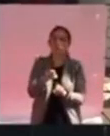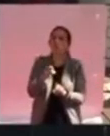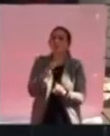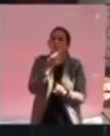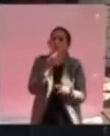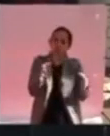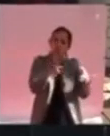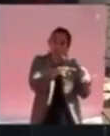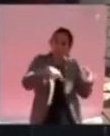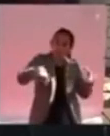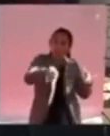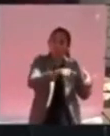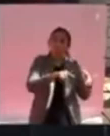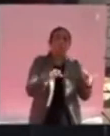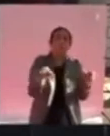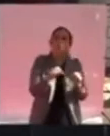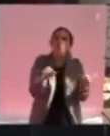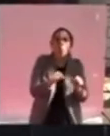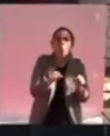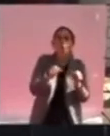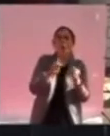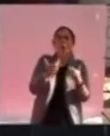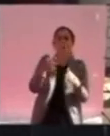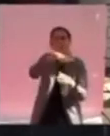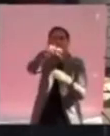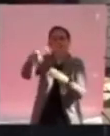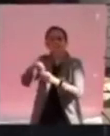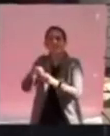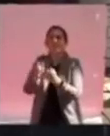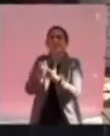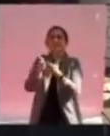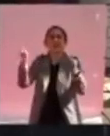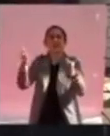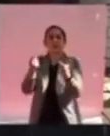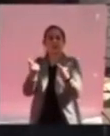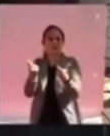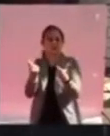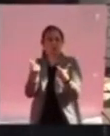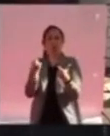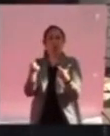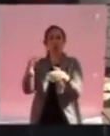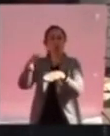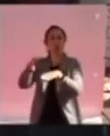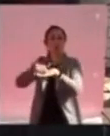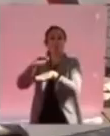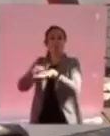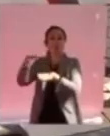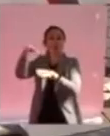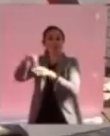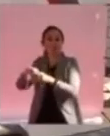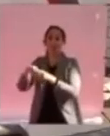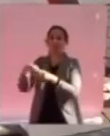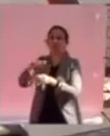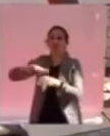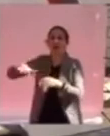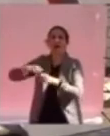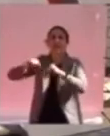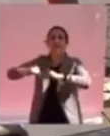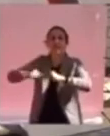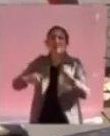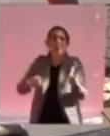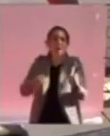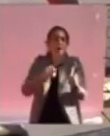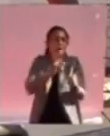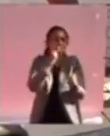che per il momento sono di competenza dell'area sanitaria eppure fanno un lavoro sanitario un terzo